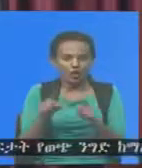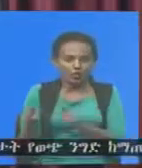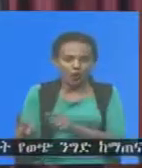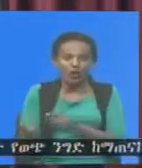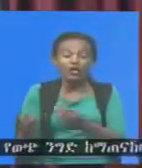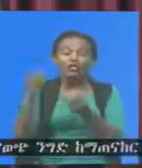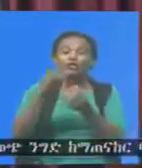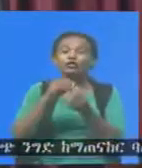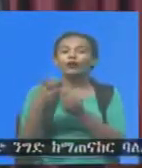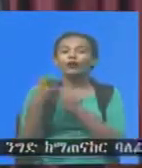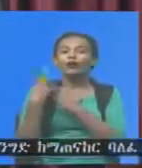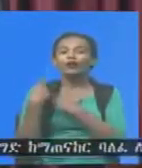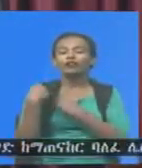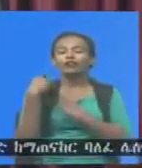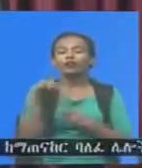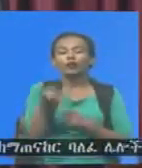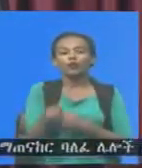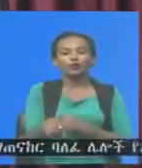ተጨማሪ ኃላፊነት አለባቸው።